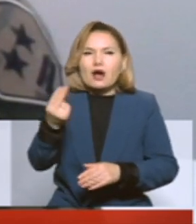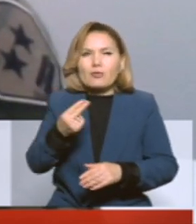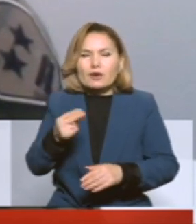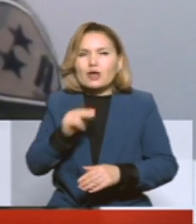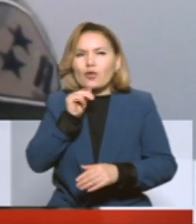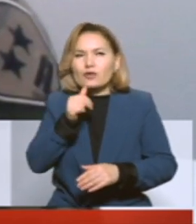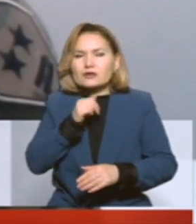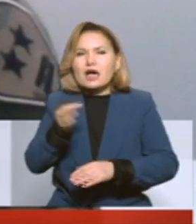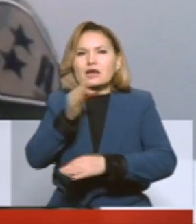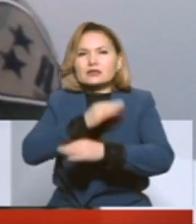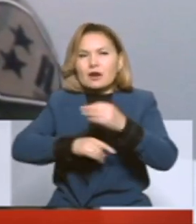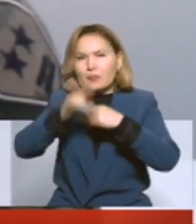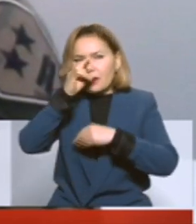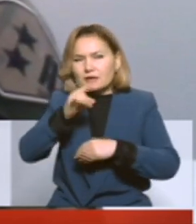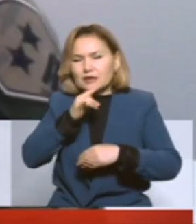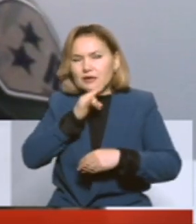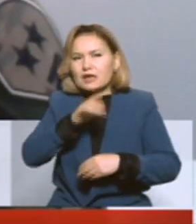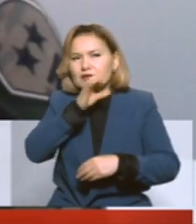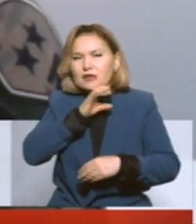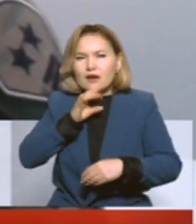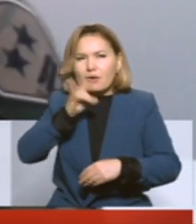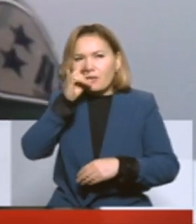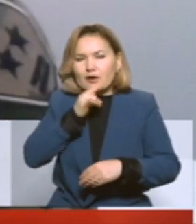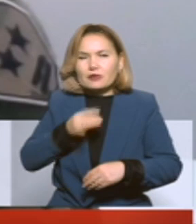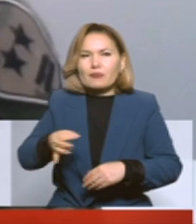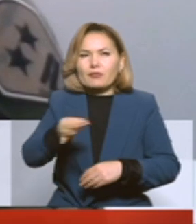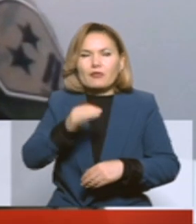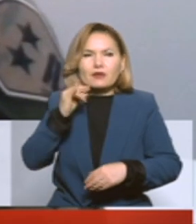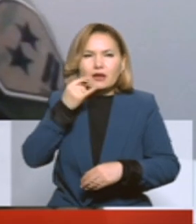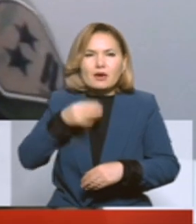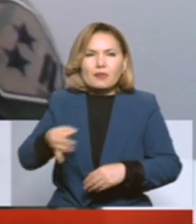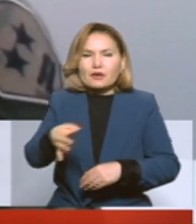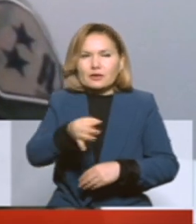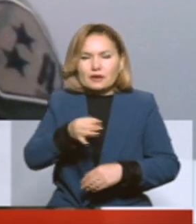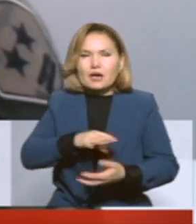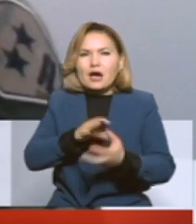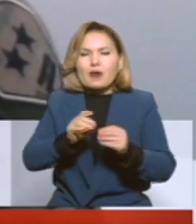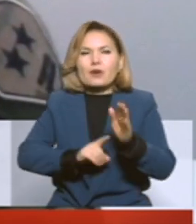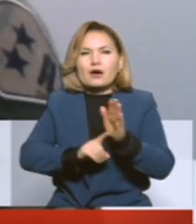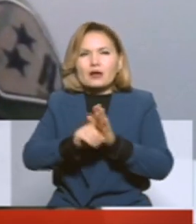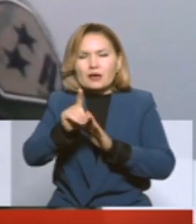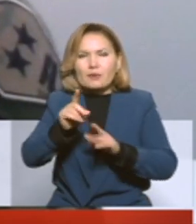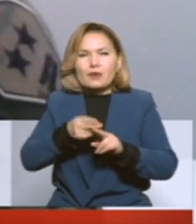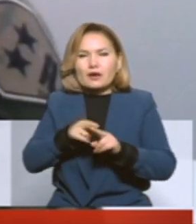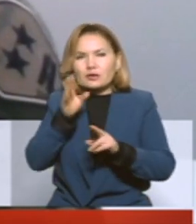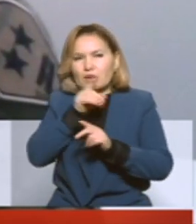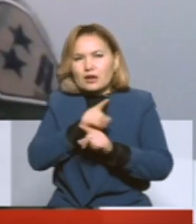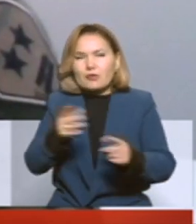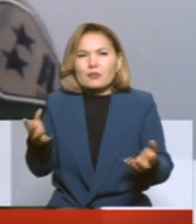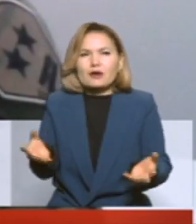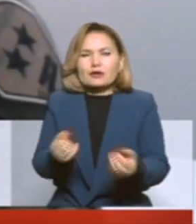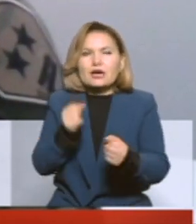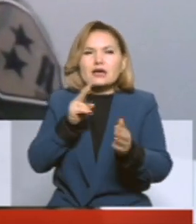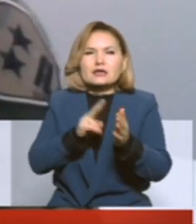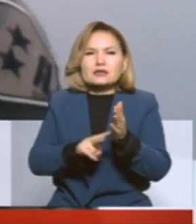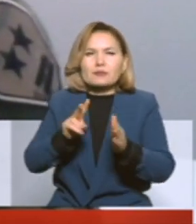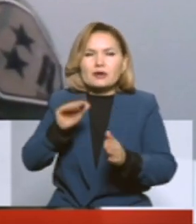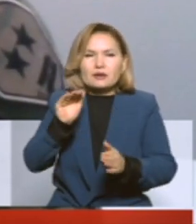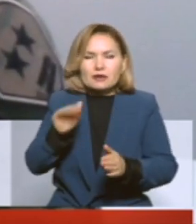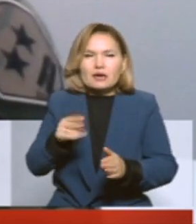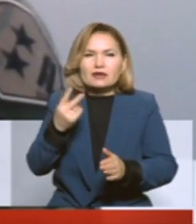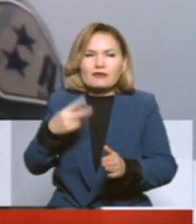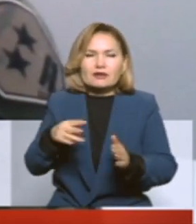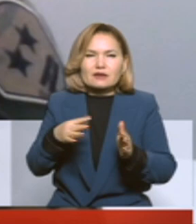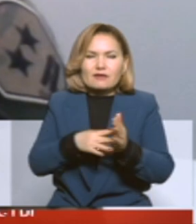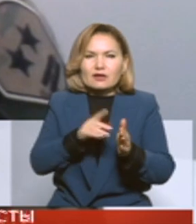Костанайская, Западно-Казахстанская, Северо-Казахстанская, Павлодарская областях. С начала паводкового периода спасено 72